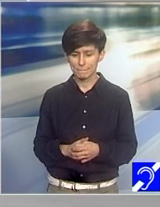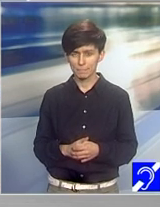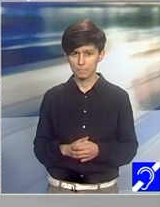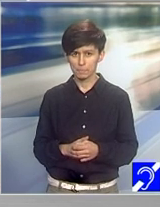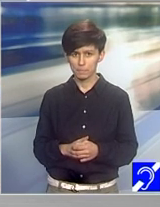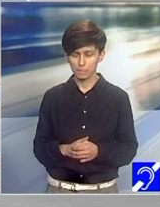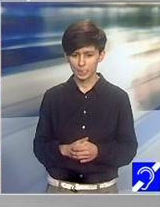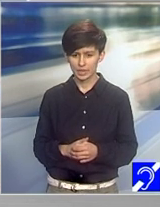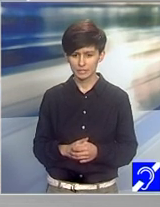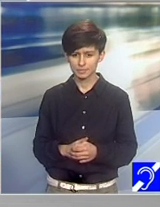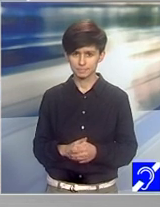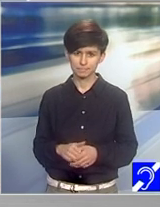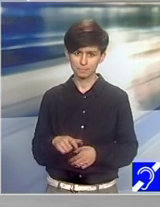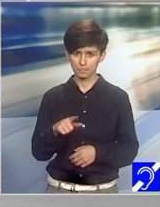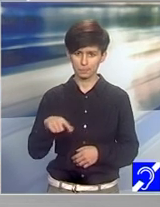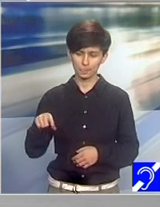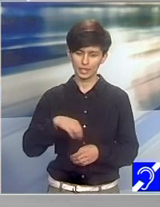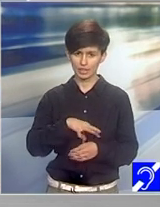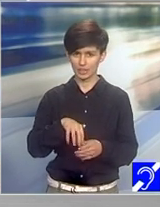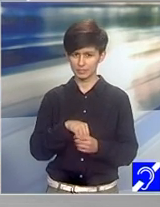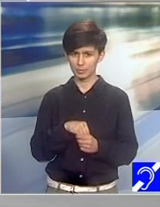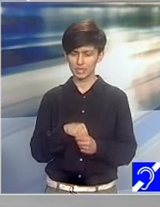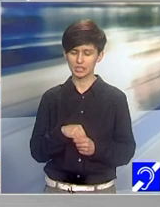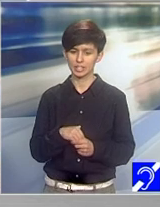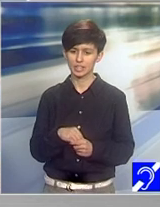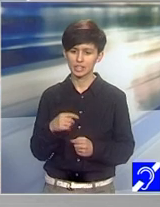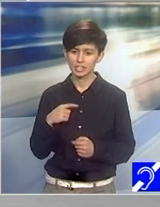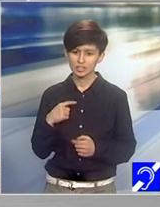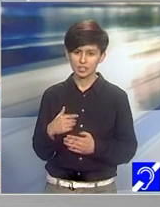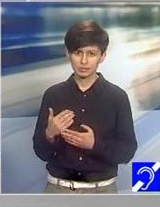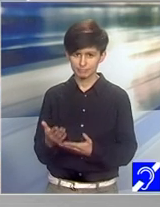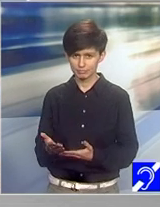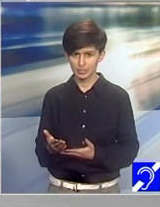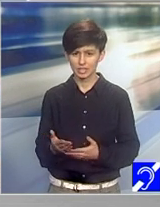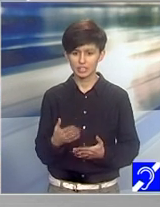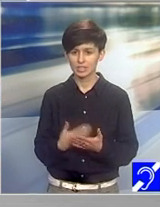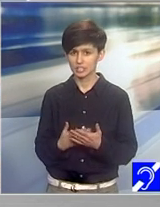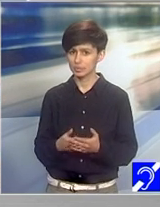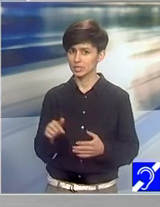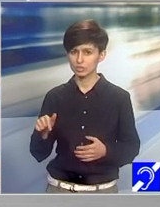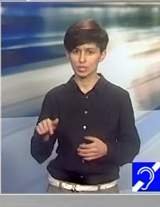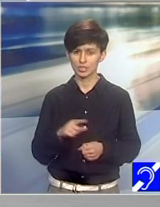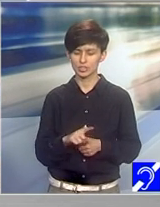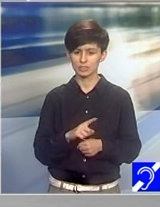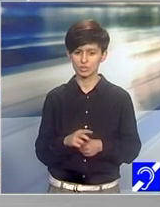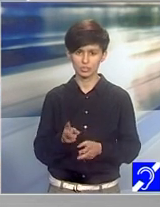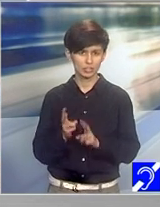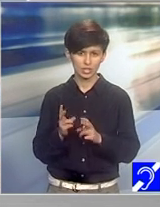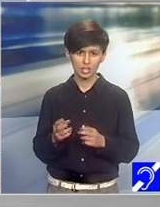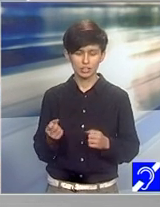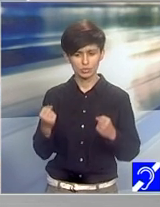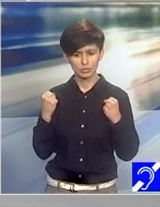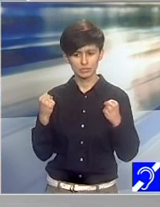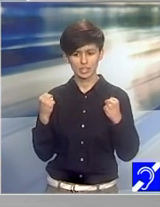Asta, familia, da? Sunteți dedicați în exclusivitate acestui lucru? Da, numai pentru așa ceva. Da. Cum? Rezistați